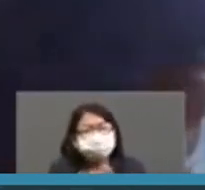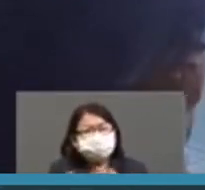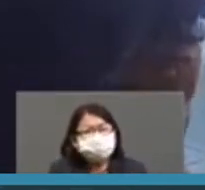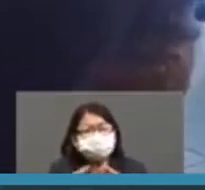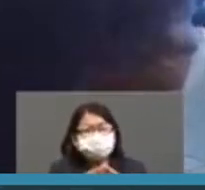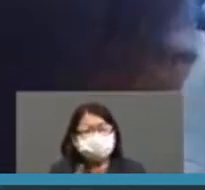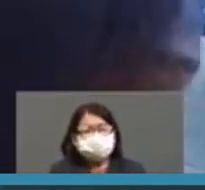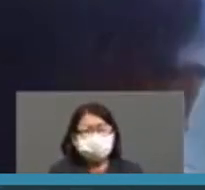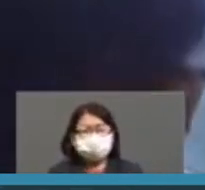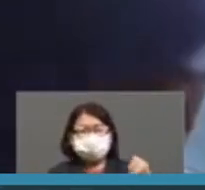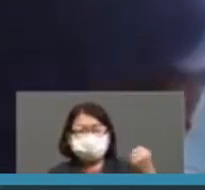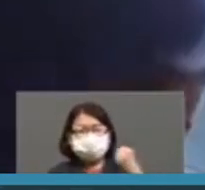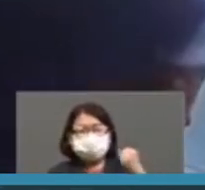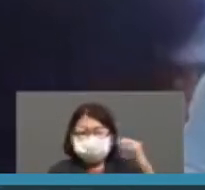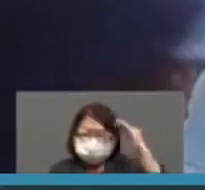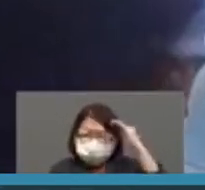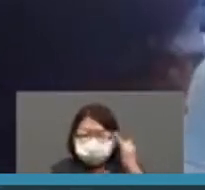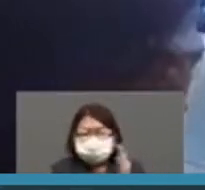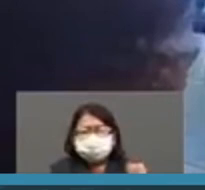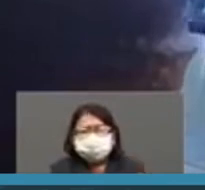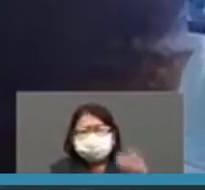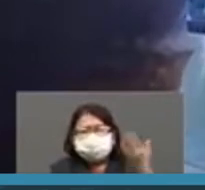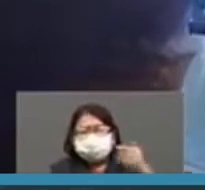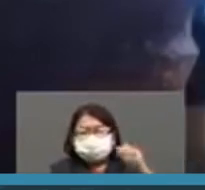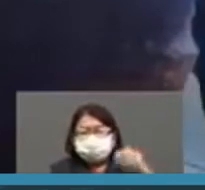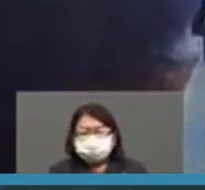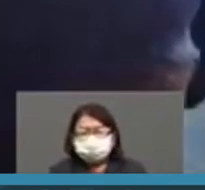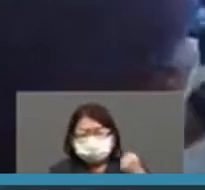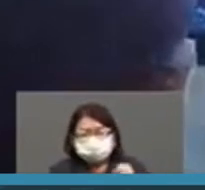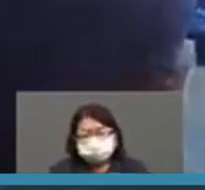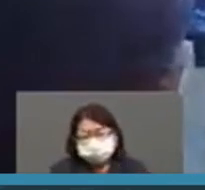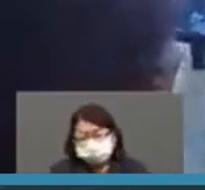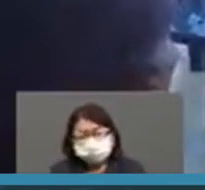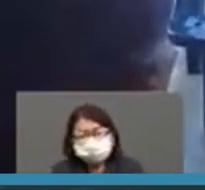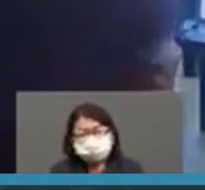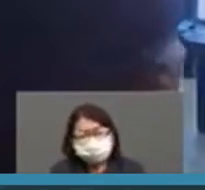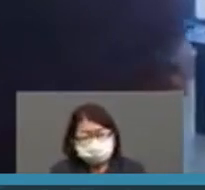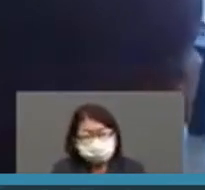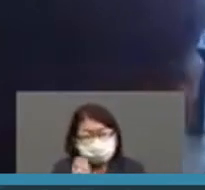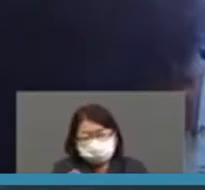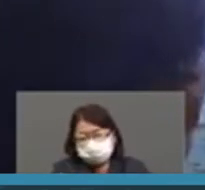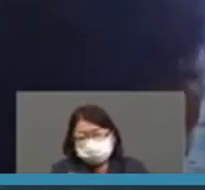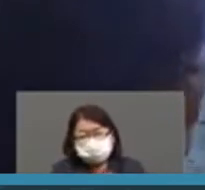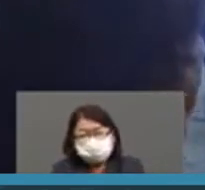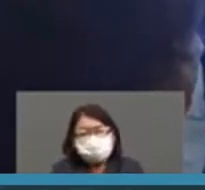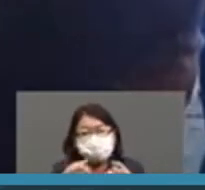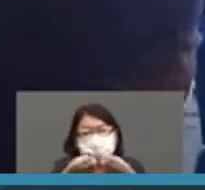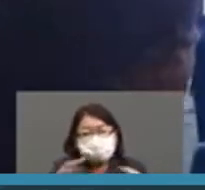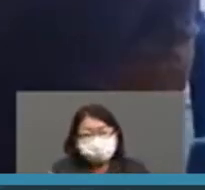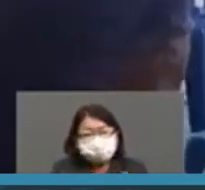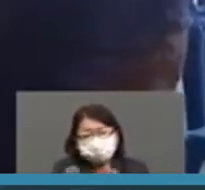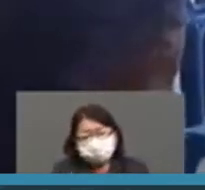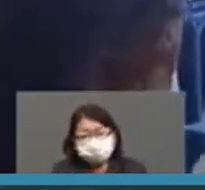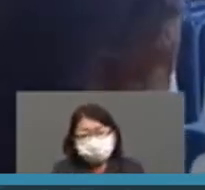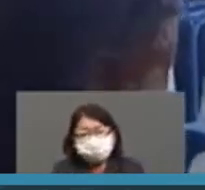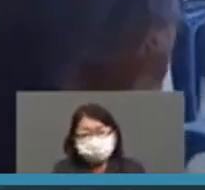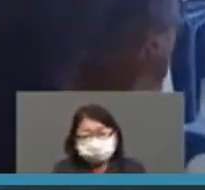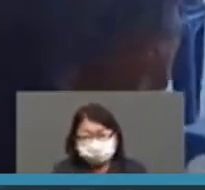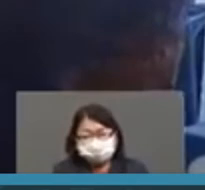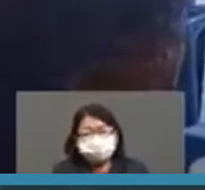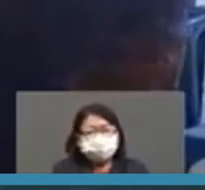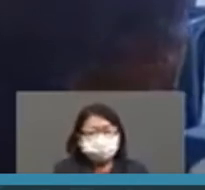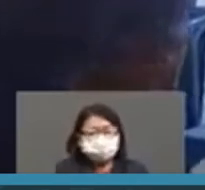พฤติกรรมก็คงมีการเสพยาบ้าอยู่ก็อาจจะมีการถอนด้วยนะ ก็ประกอบกัน นะครับเรื่องความเครียด ก็เกิดเหต ุนะครับมาเกิดเหตุ